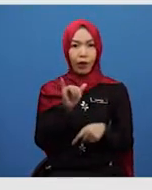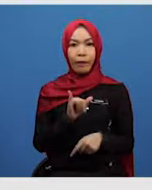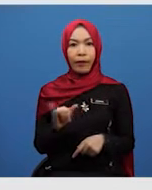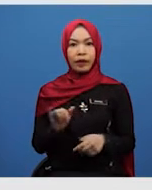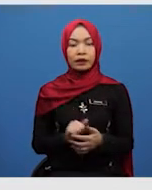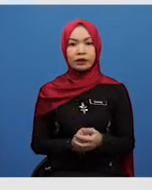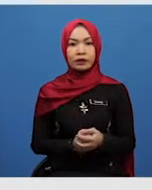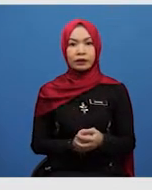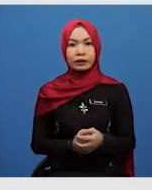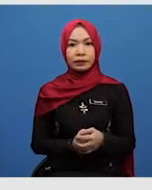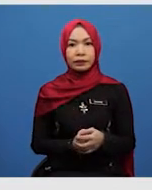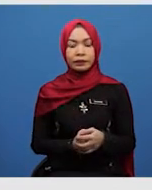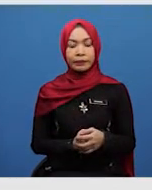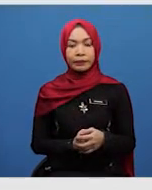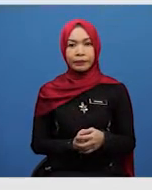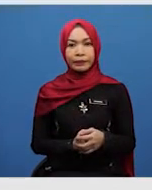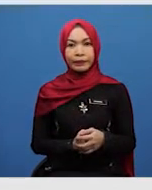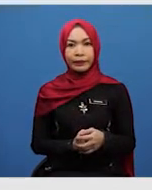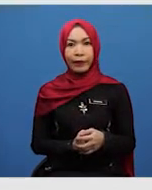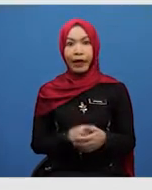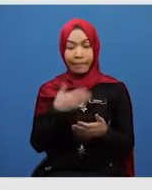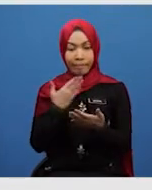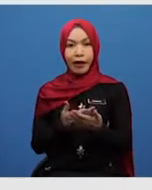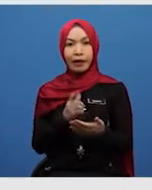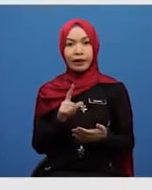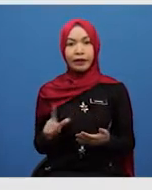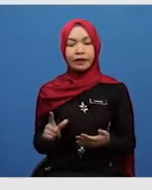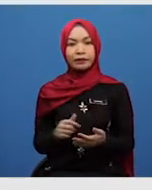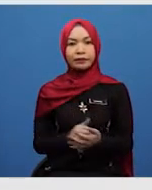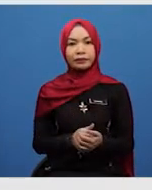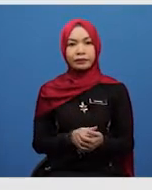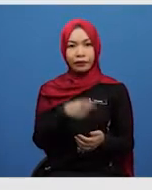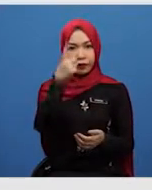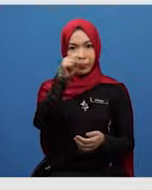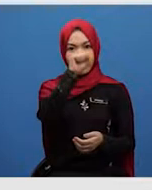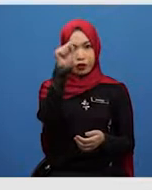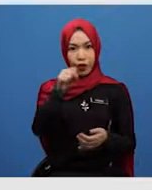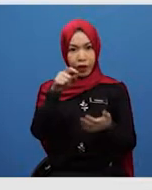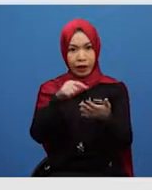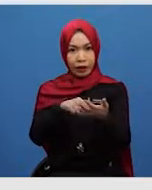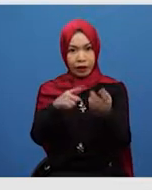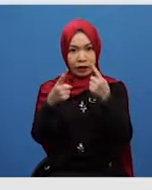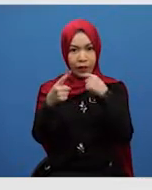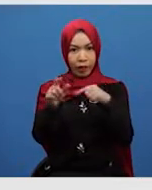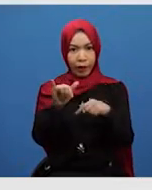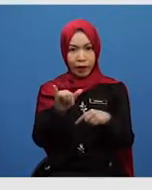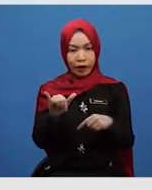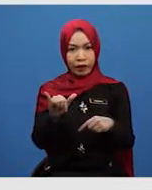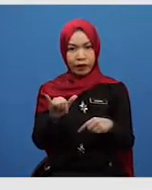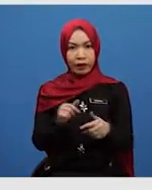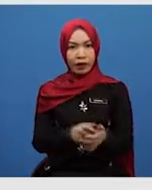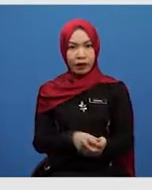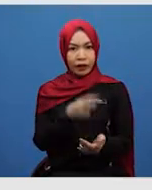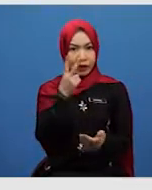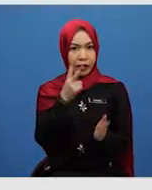Hai Baiklah bagi soalan 1 jawabannya ialah sistem